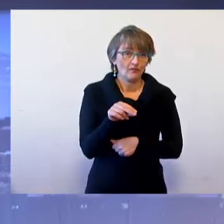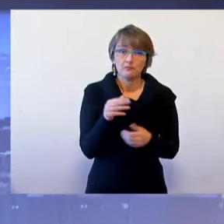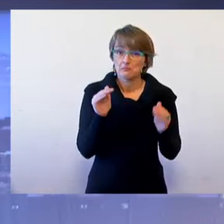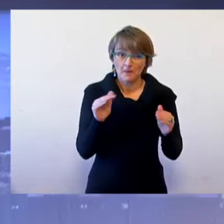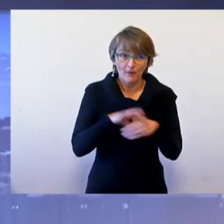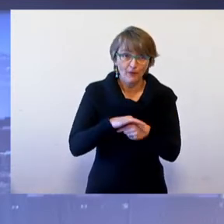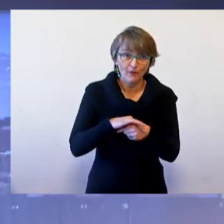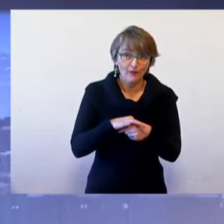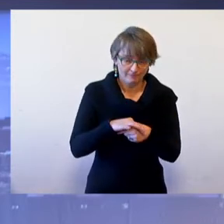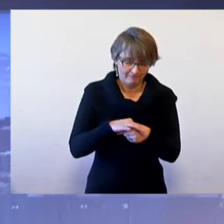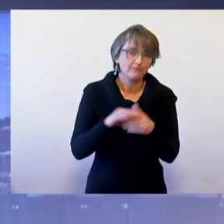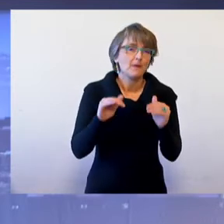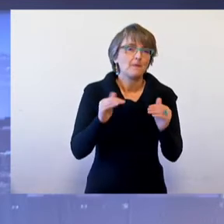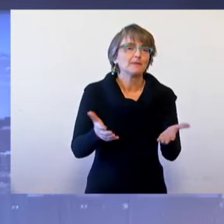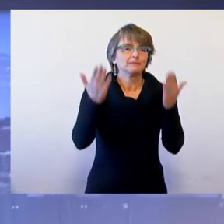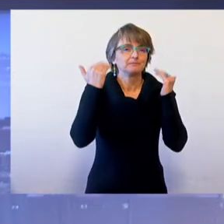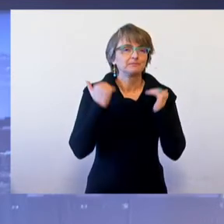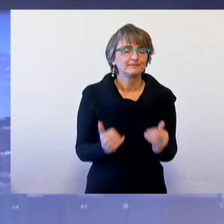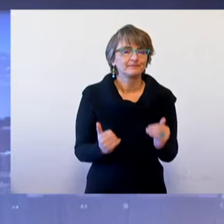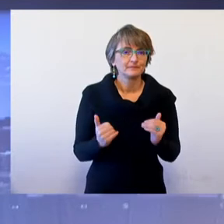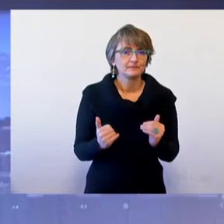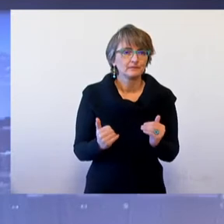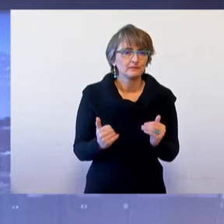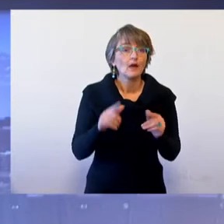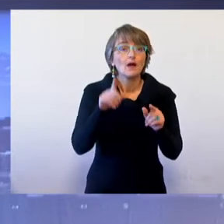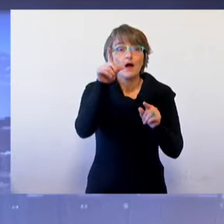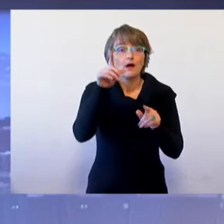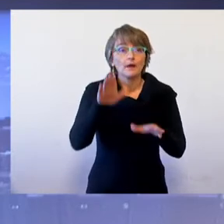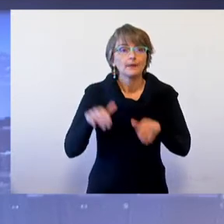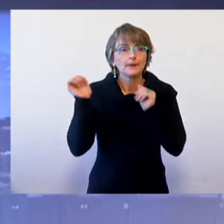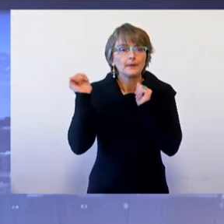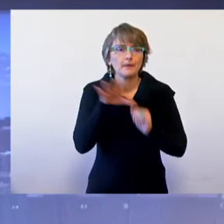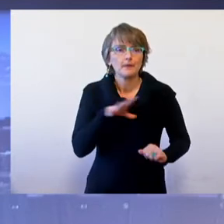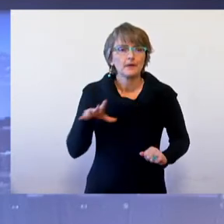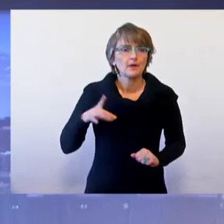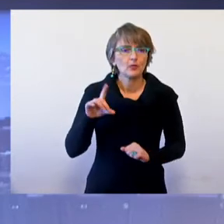même vote, même vote. Abstention de Mme Doulin.